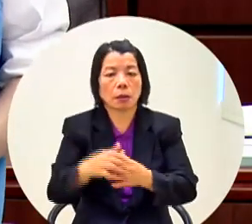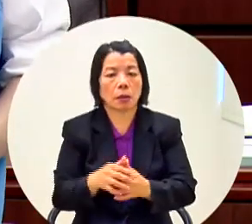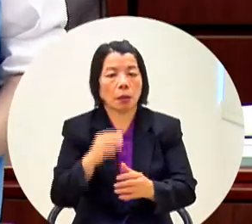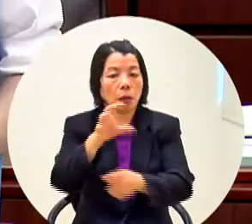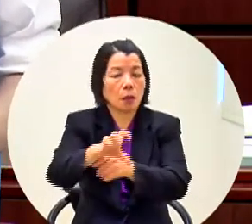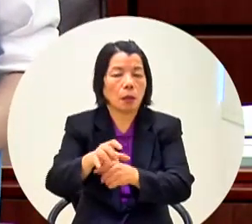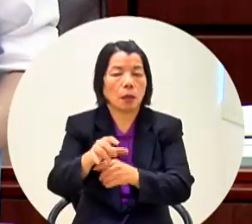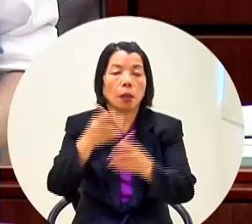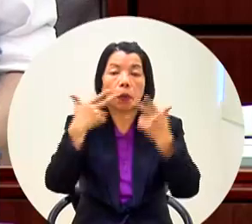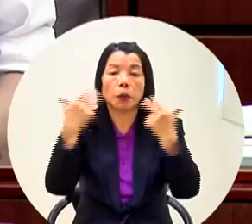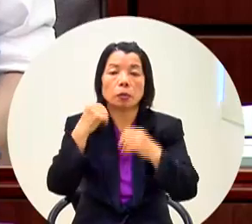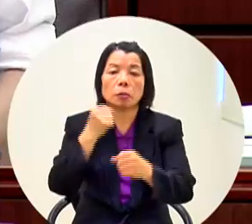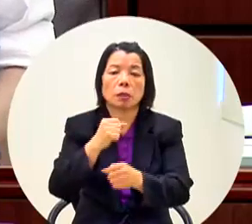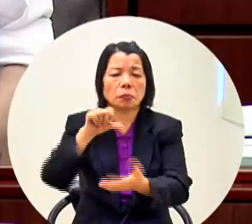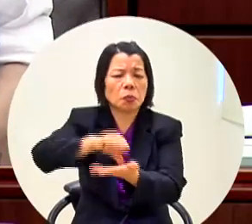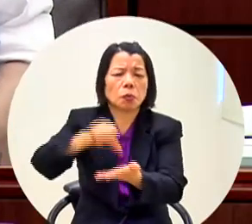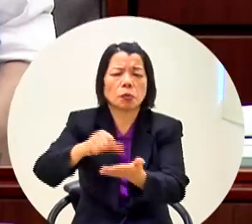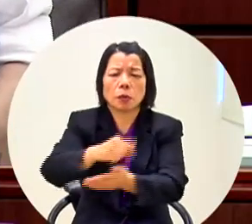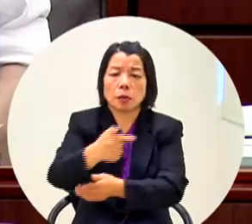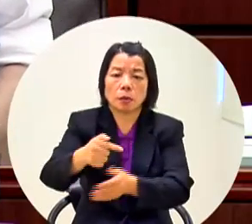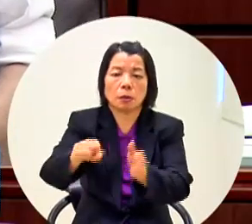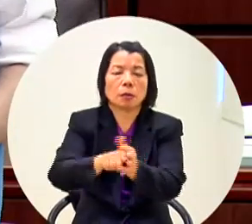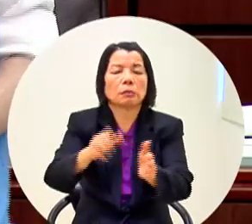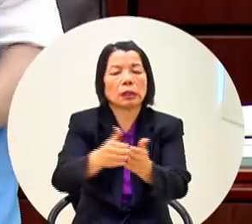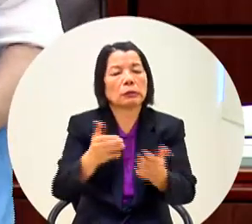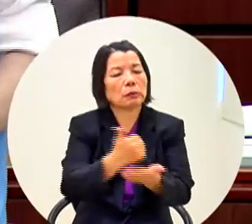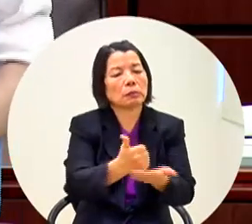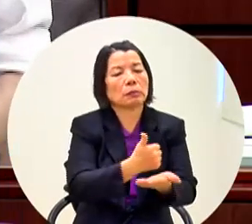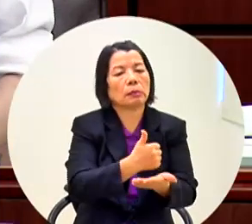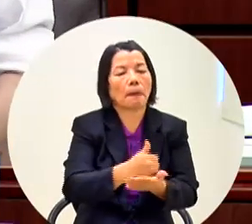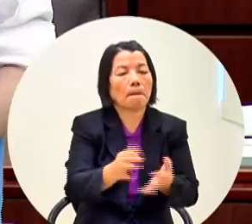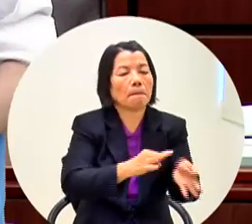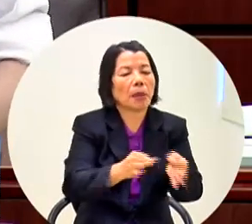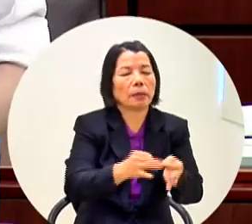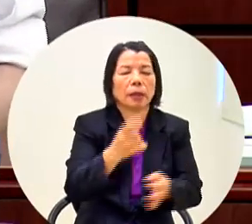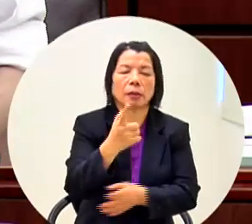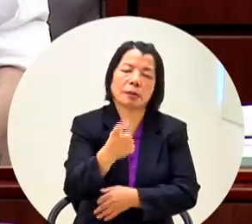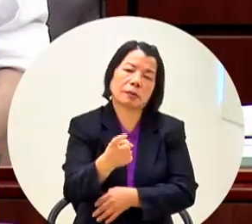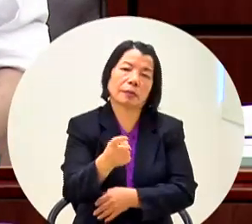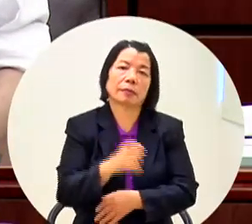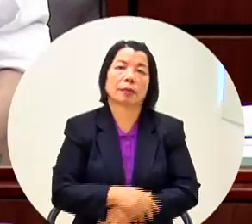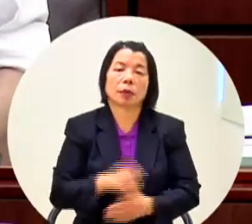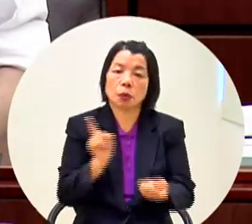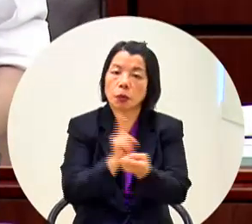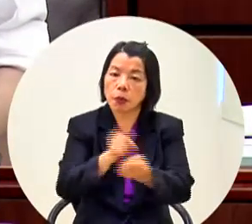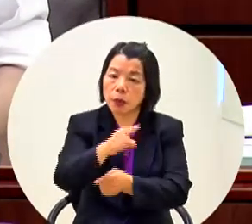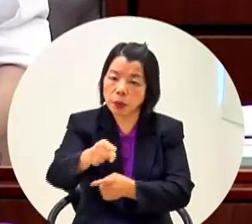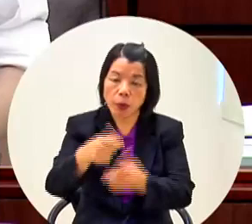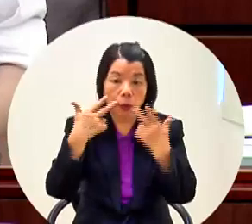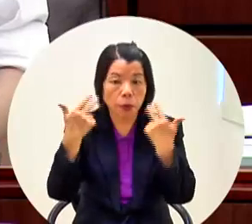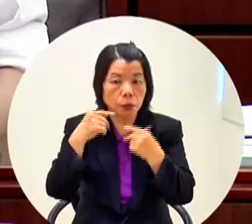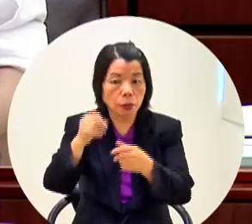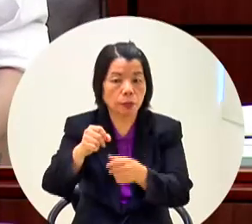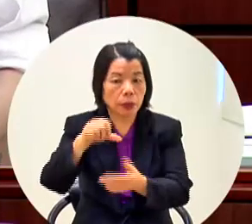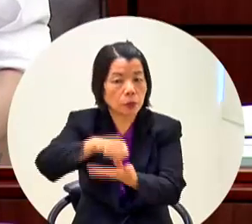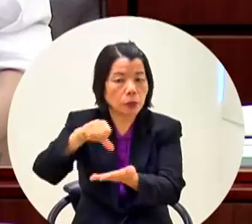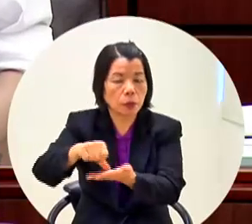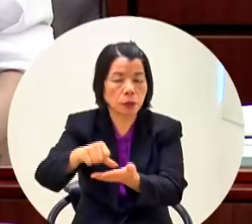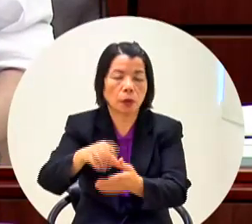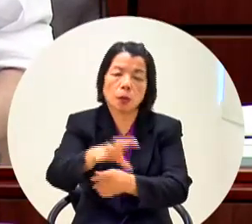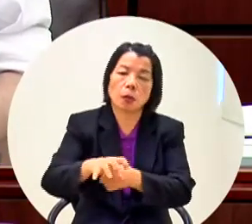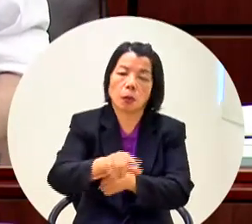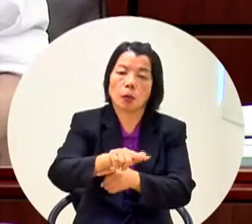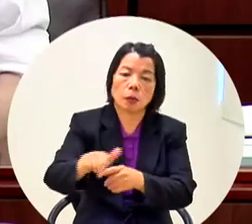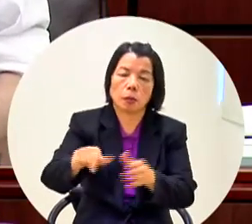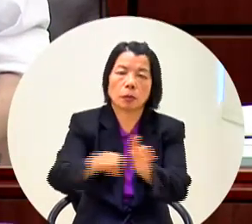鼓励我们原住民委员会针对我们原住民区所有生产的这些产品农作物等等，